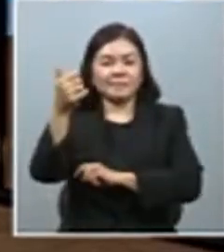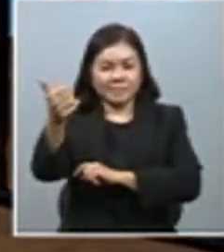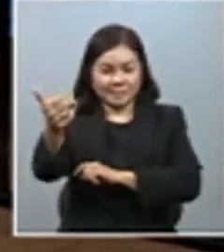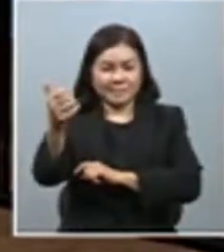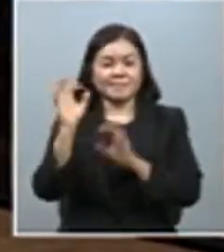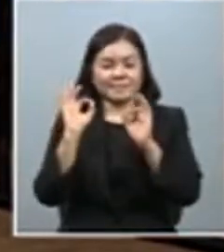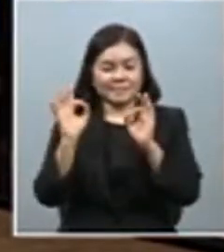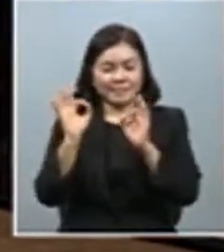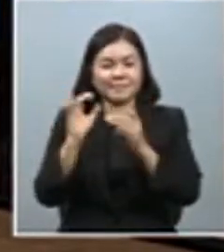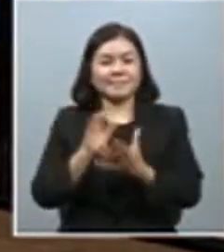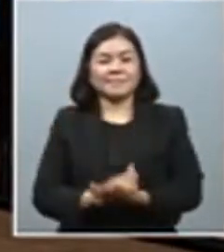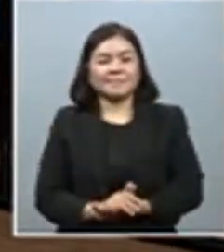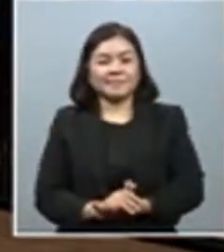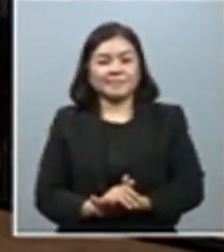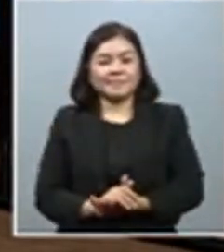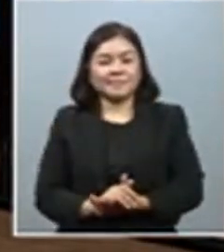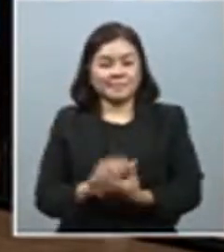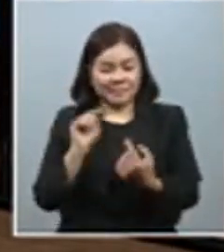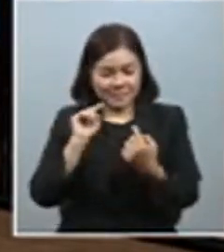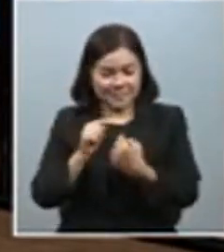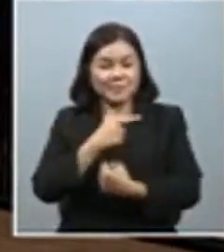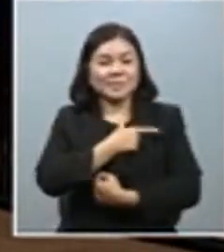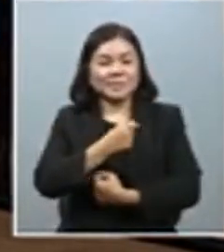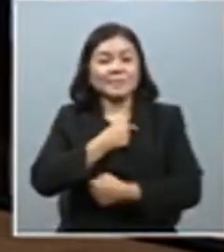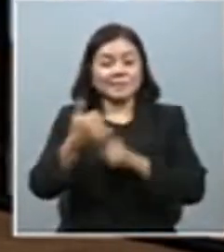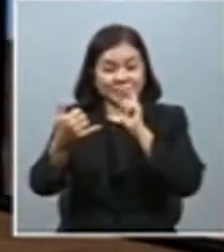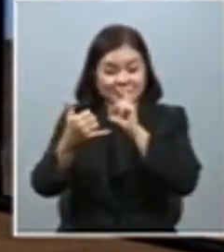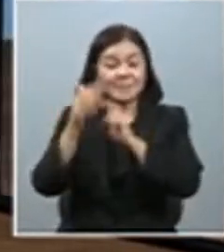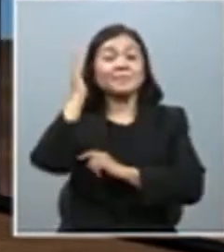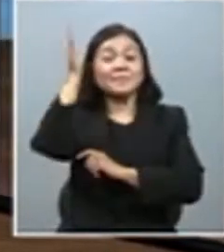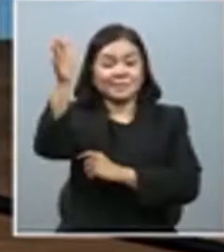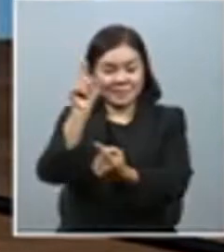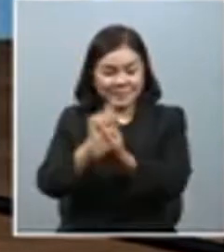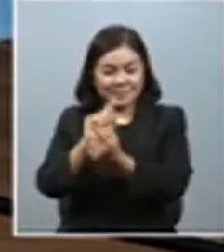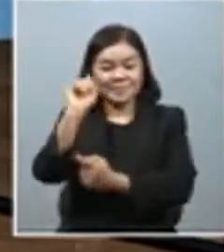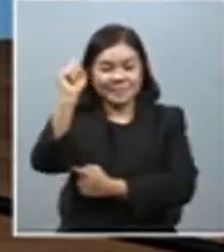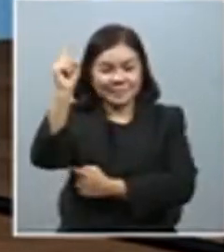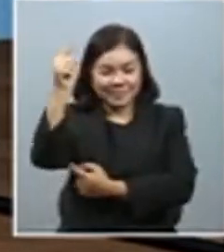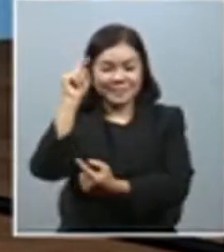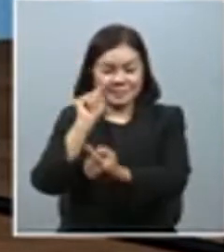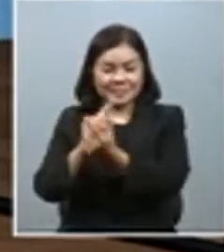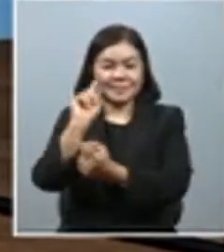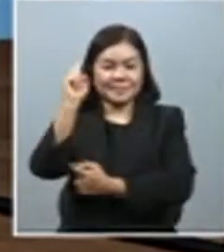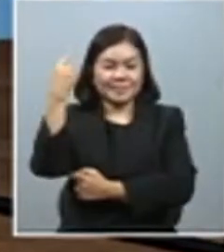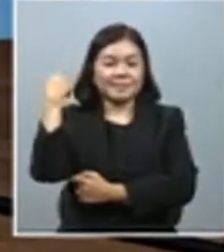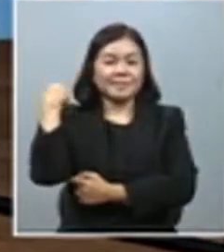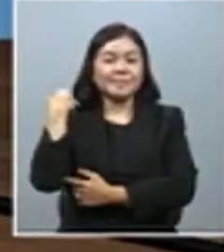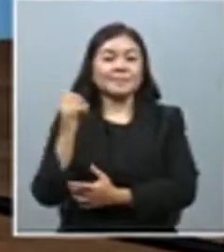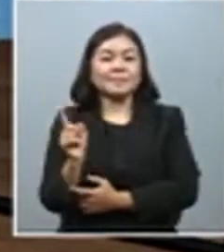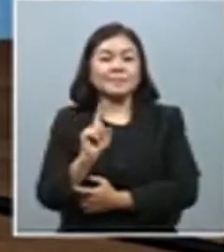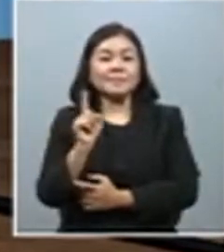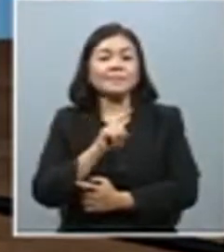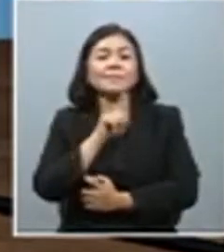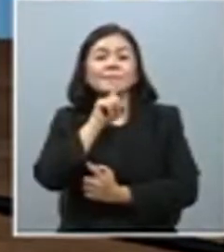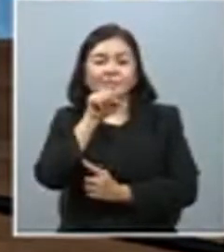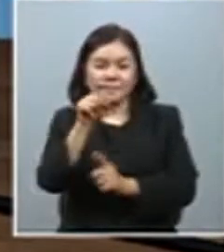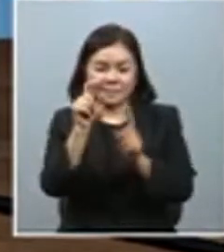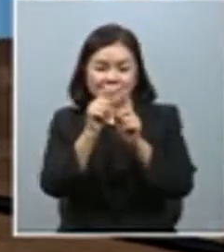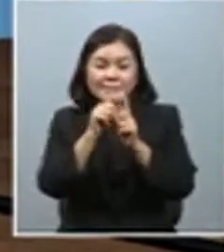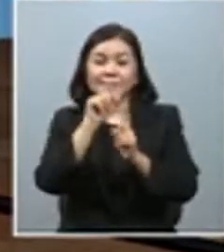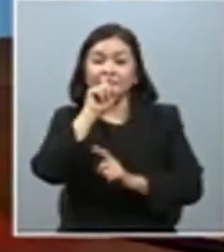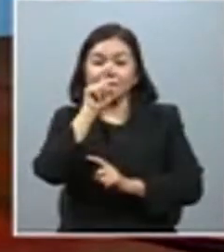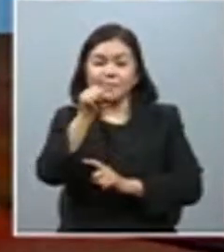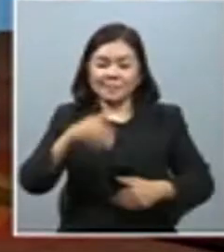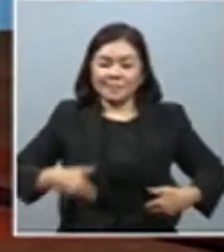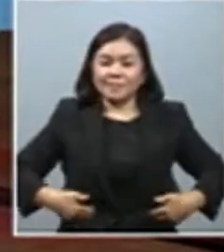าตตรงนี้แหละค่ะเสร็จเลยค่ะท่านขาเจออีกทีเอาปล่อยมุกอีกนะคะเอามาถึงคำถามปวดตับจับ